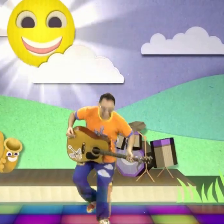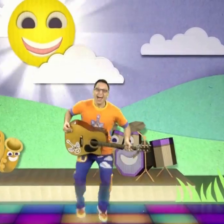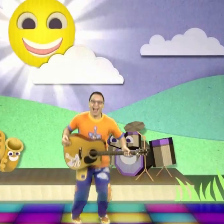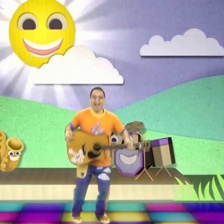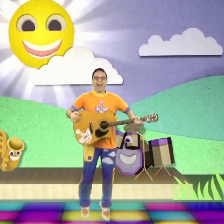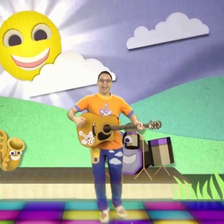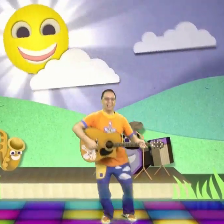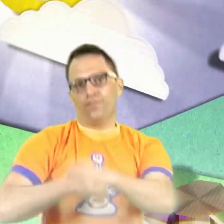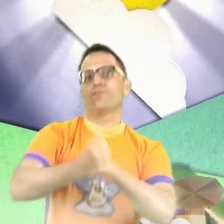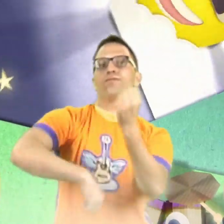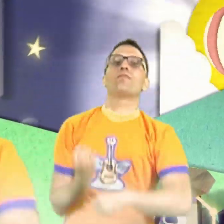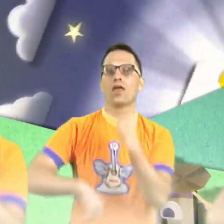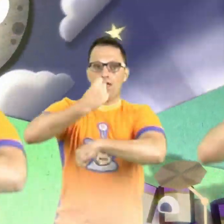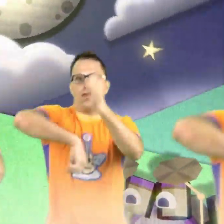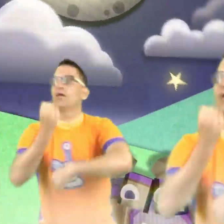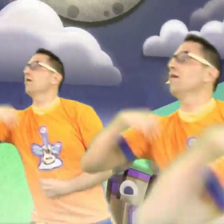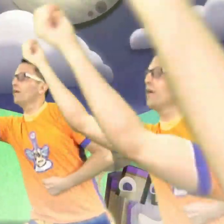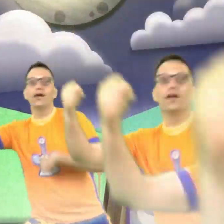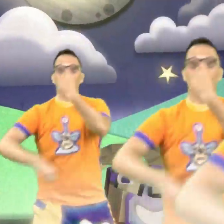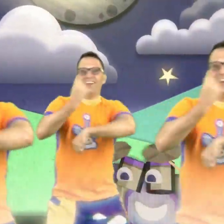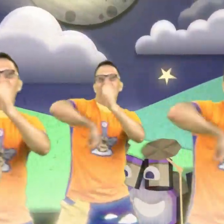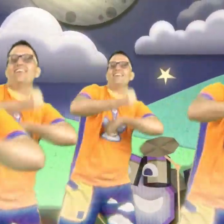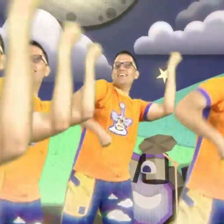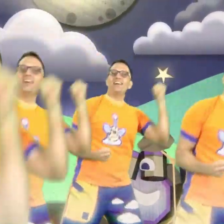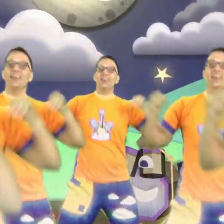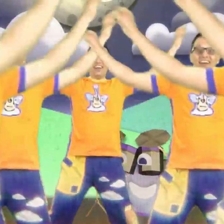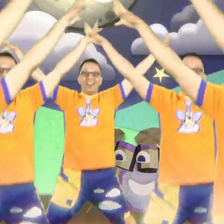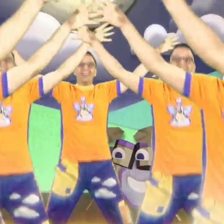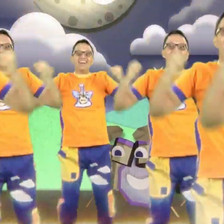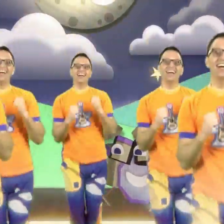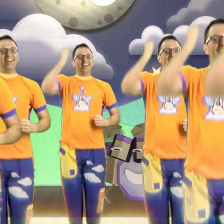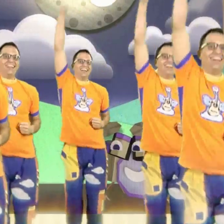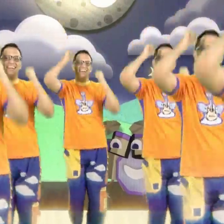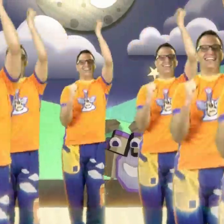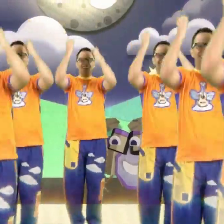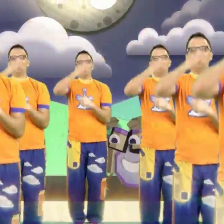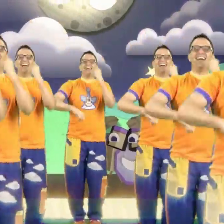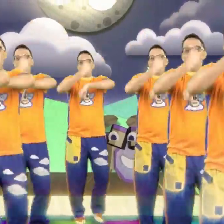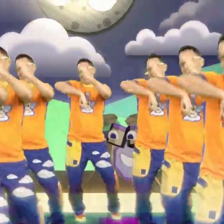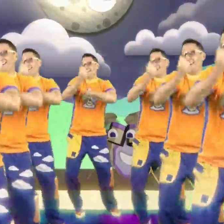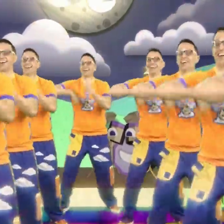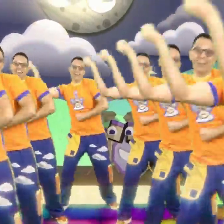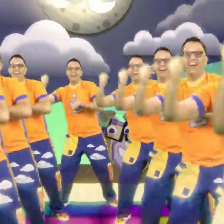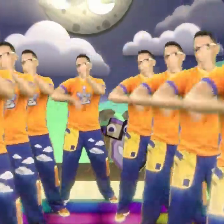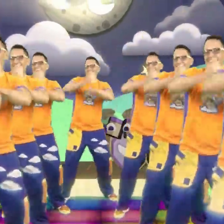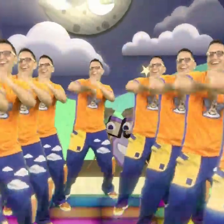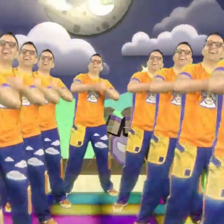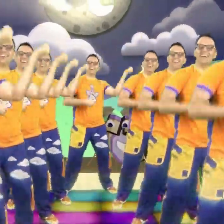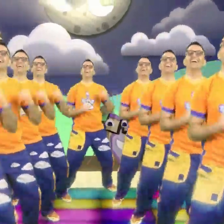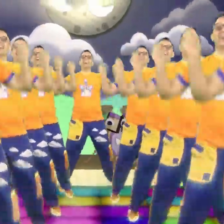ונרקוד ביחד, ונרקוד ביחד, ונרקוד ביחד,